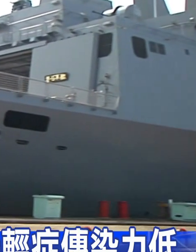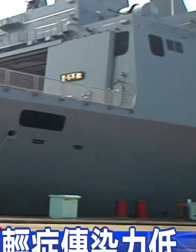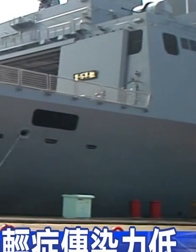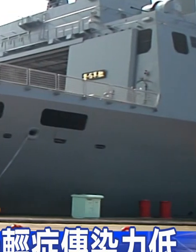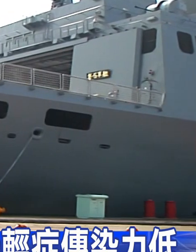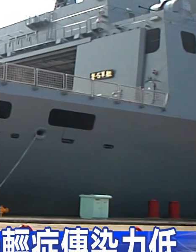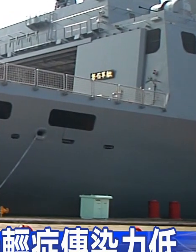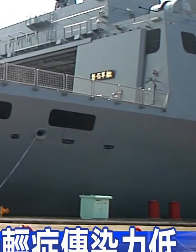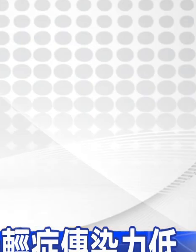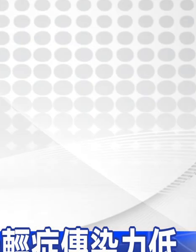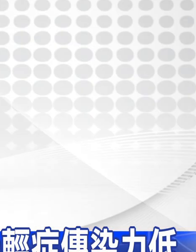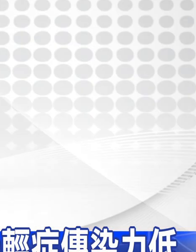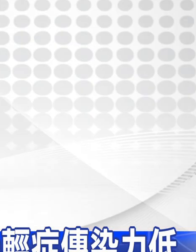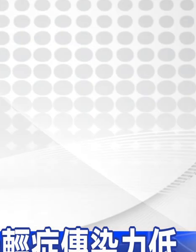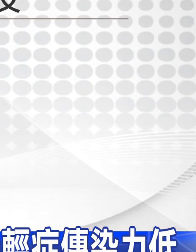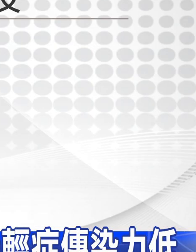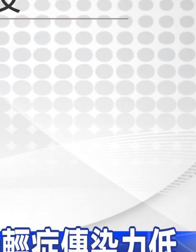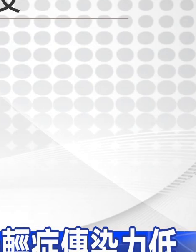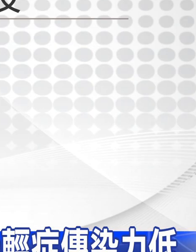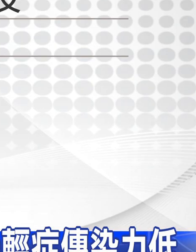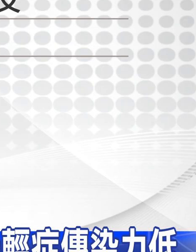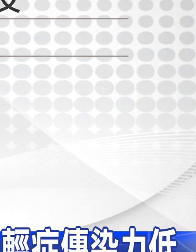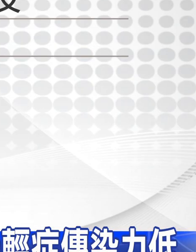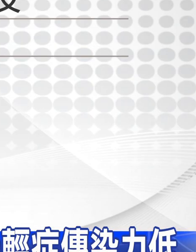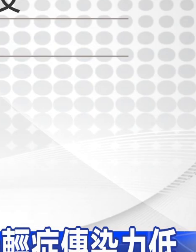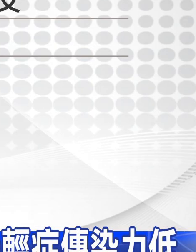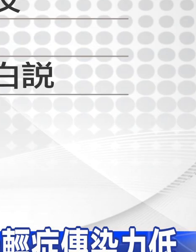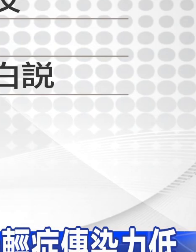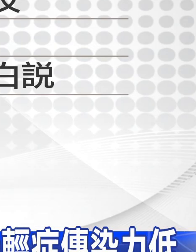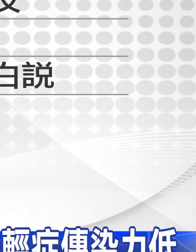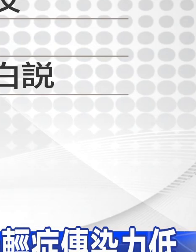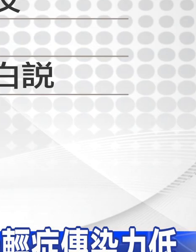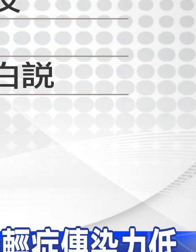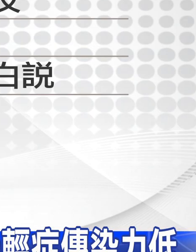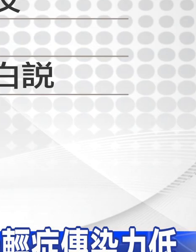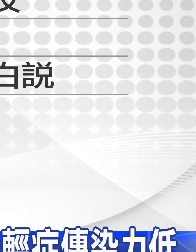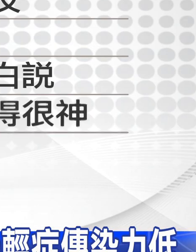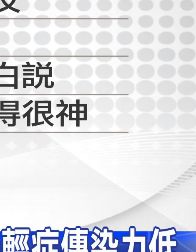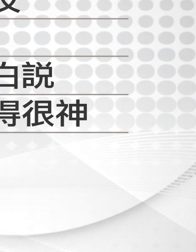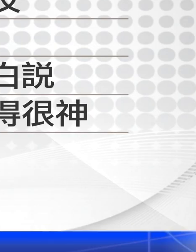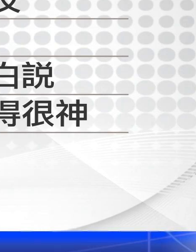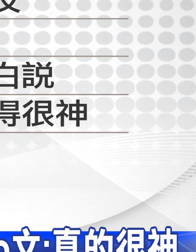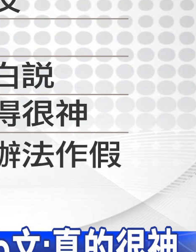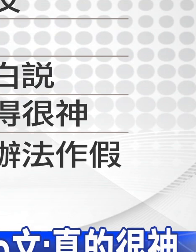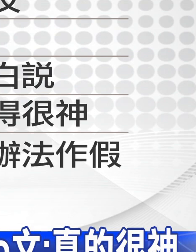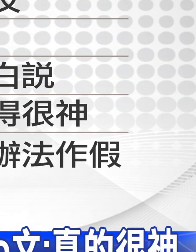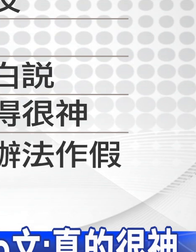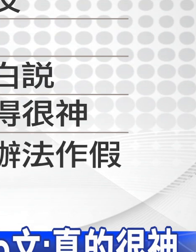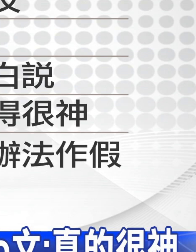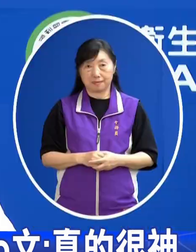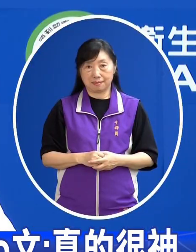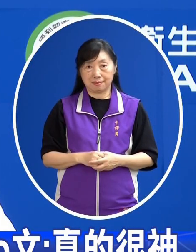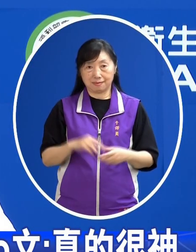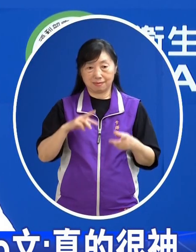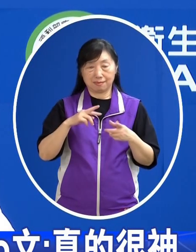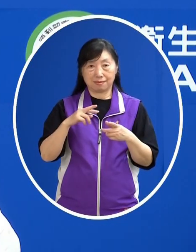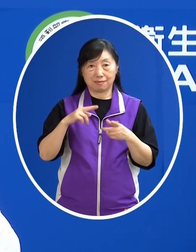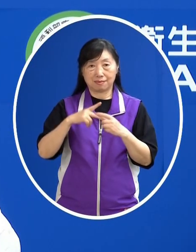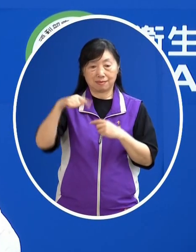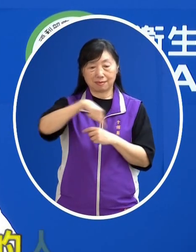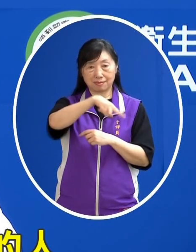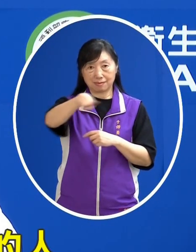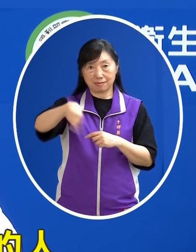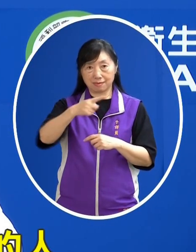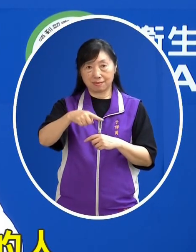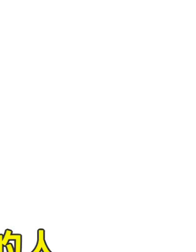检测结果都是阴性，有医师po文，必须坦白说，连他们都觉得很神，但这真的没办法作假。 相对都是